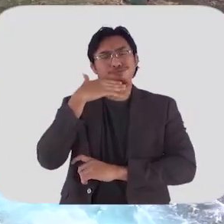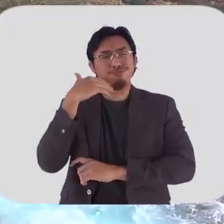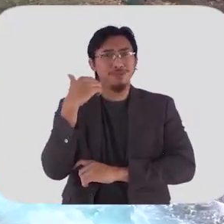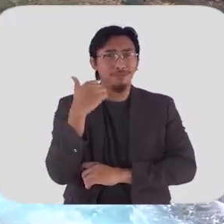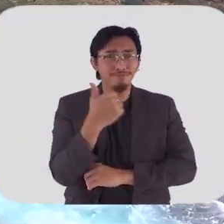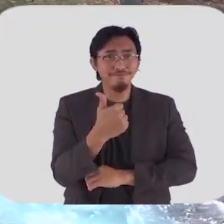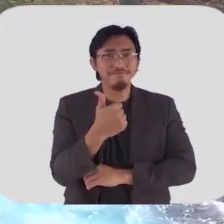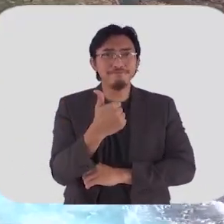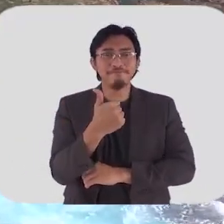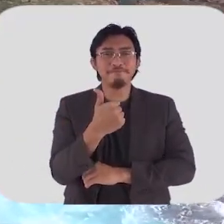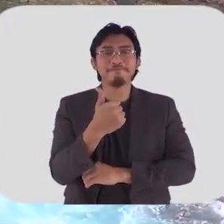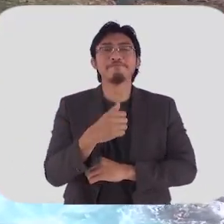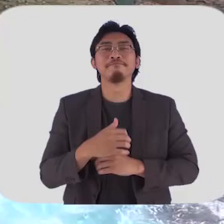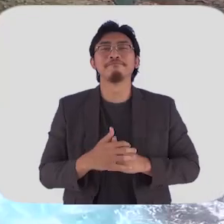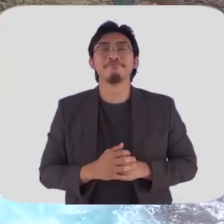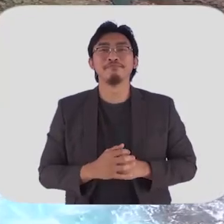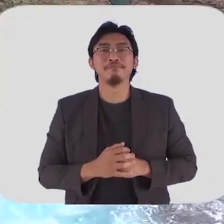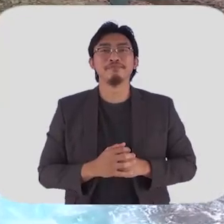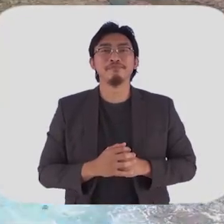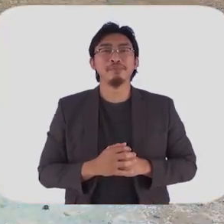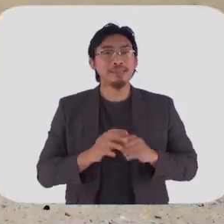dalamnya.